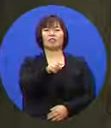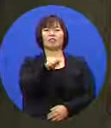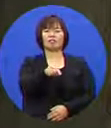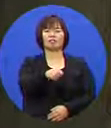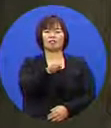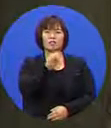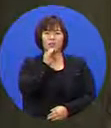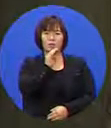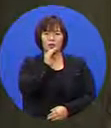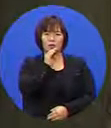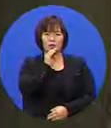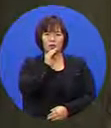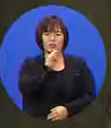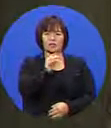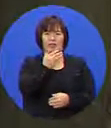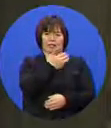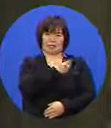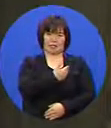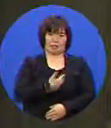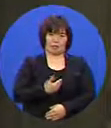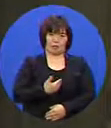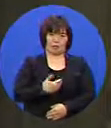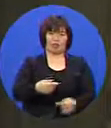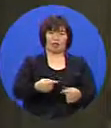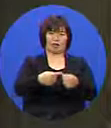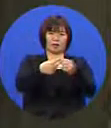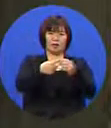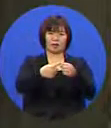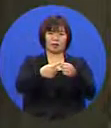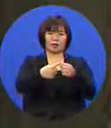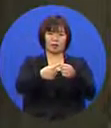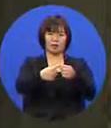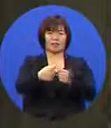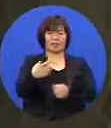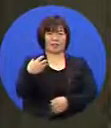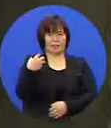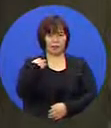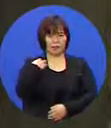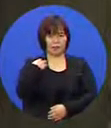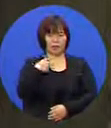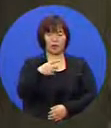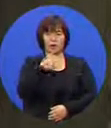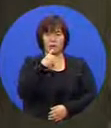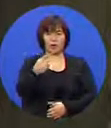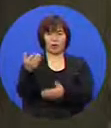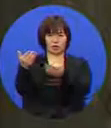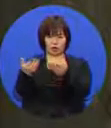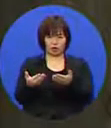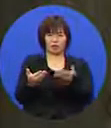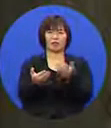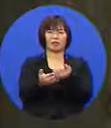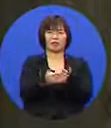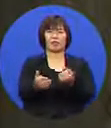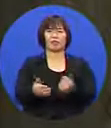그야말로 불제자의 첫 번째 사명이다 이렇게 말씀하셨기